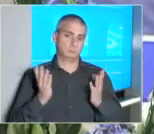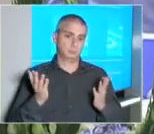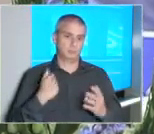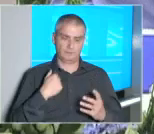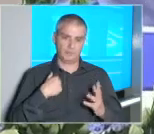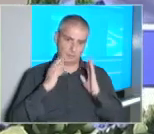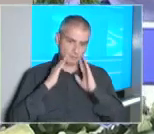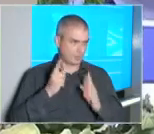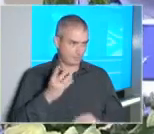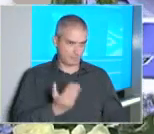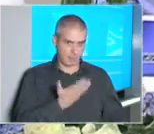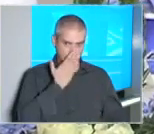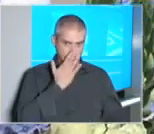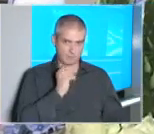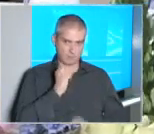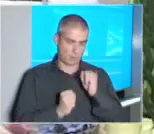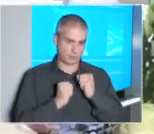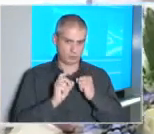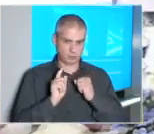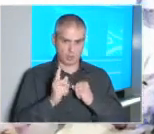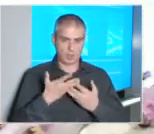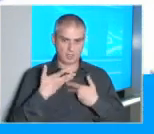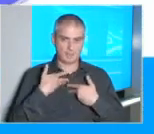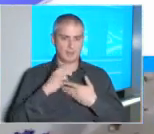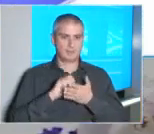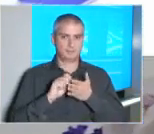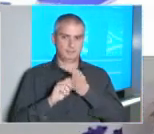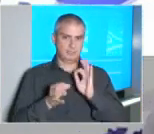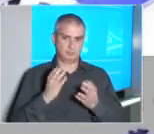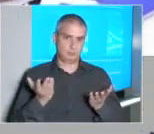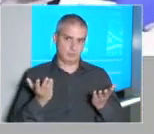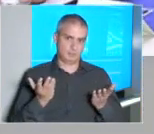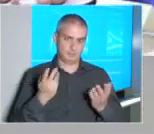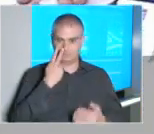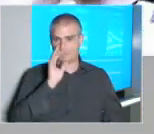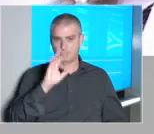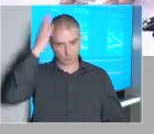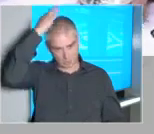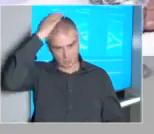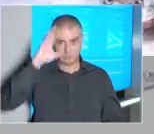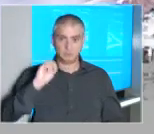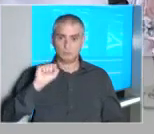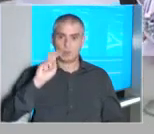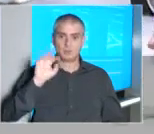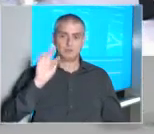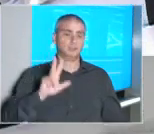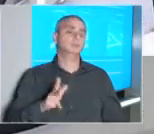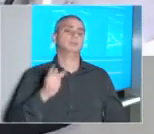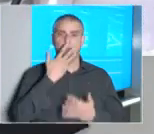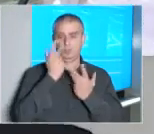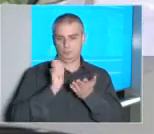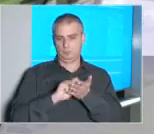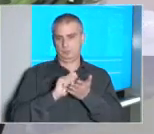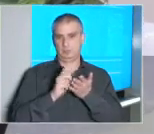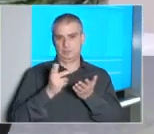עומד, אני מאמינה. תוך אכזבה קשה שלא הגיע לידכם תיק המשפטים, אני מאמין, לפחות מהצד של סמוטריץ'. תראה, ידוע שתיק